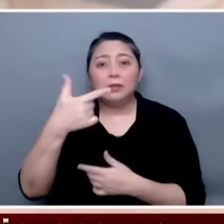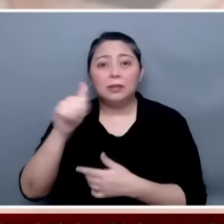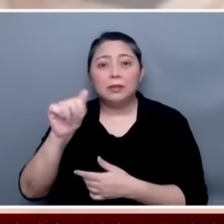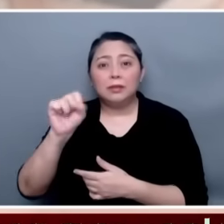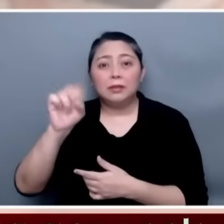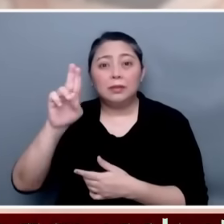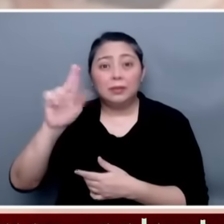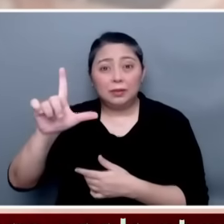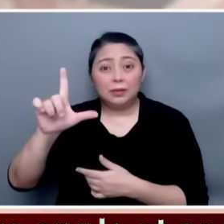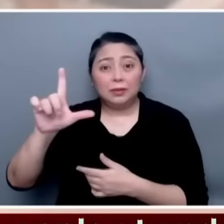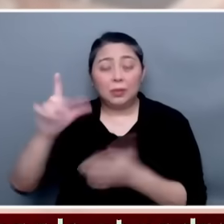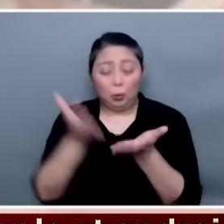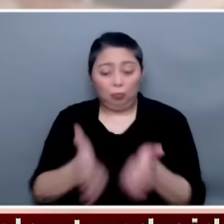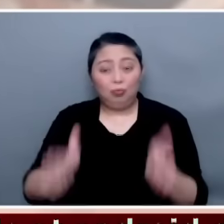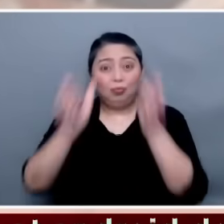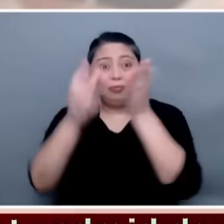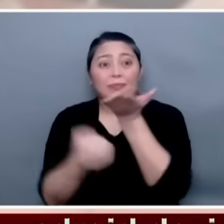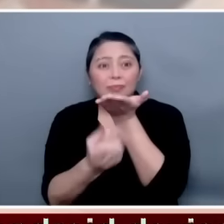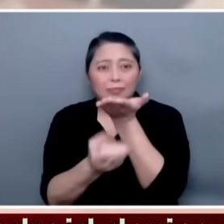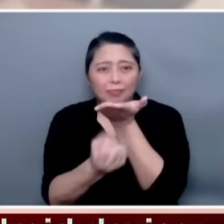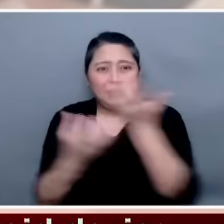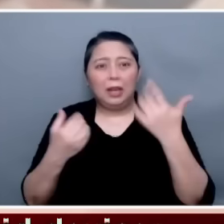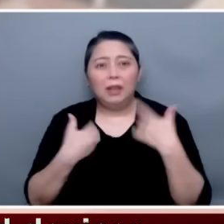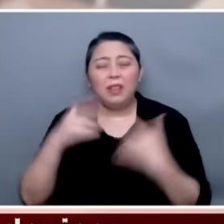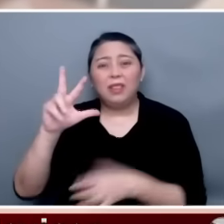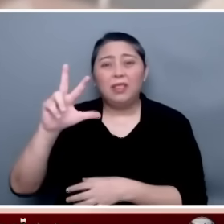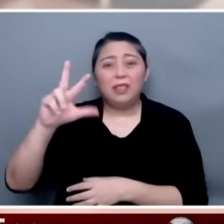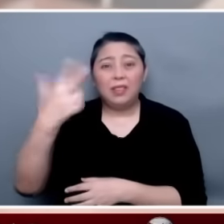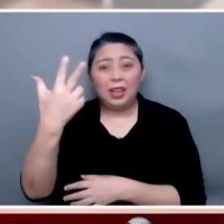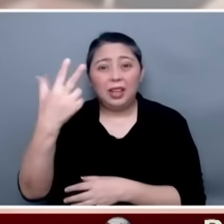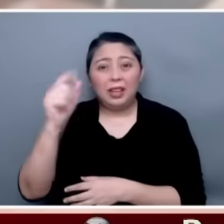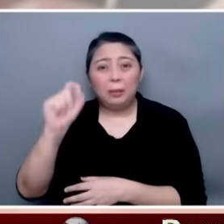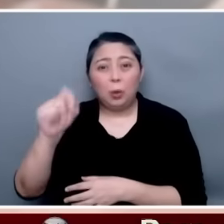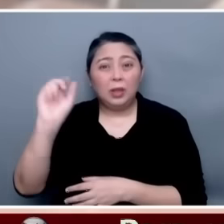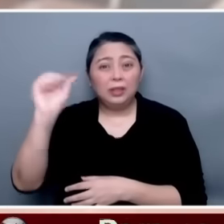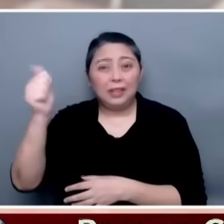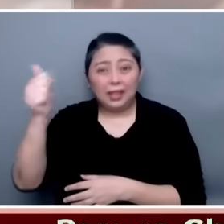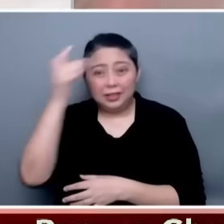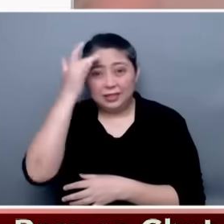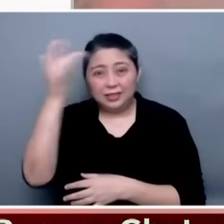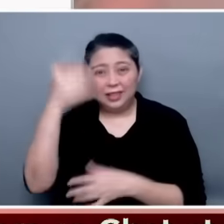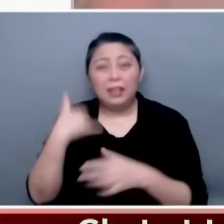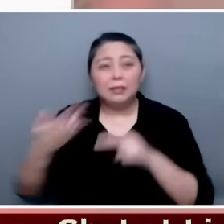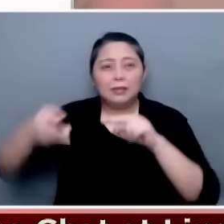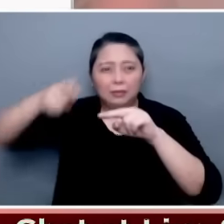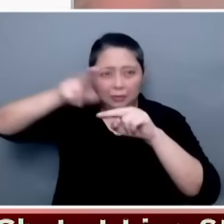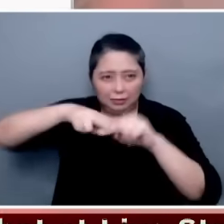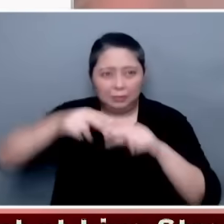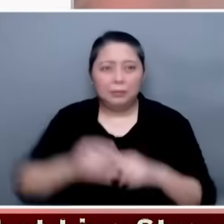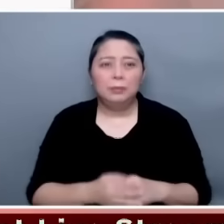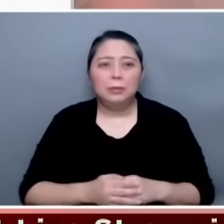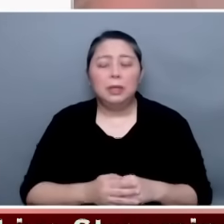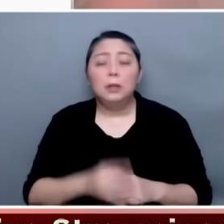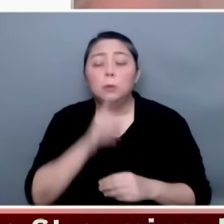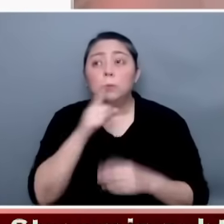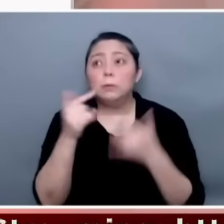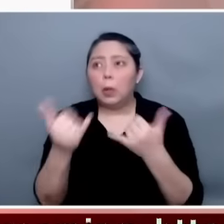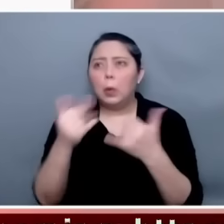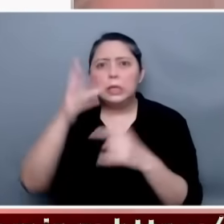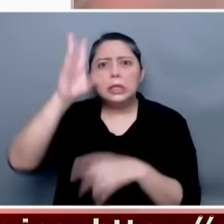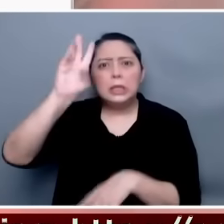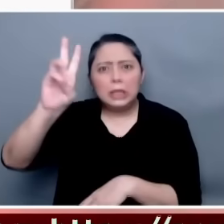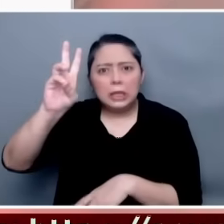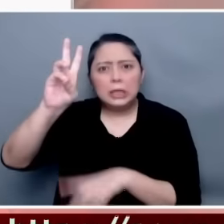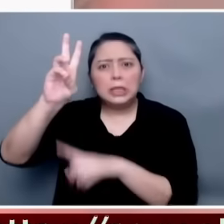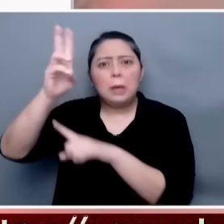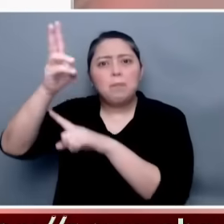regular na tangke. Ang auto LPG, 173 kada litro ang taas presyo. Ito na ang ika-anim na